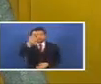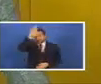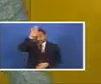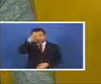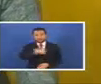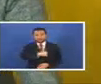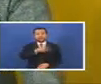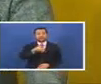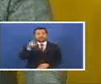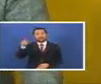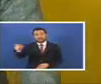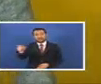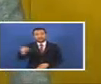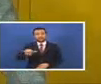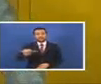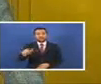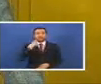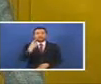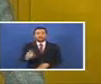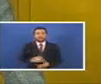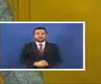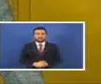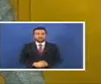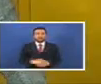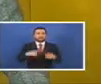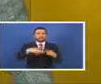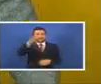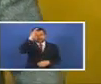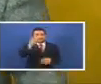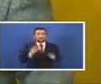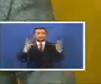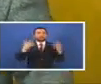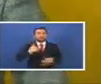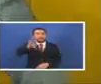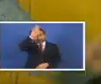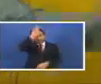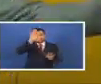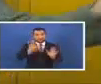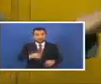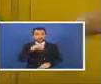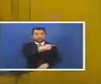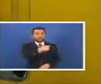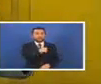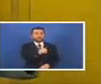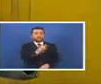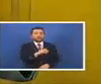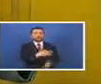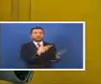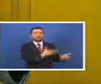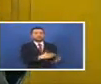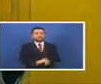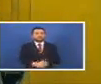padişah ben değilim, işte şu yandaki. Fatih reddediyor, ben padişahım ama o benim hocamdır